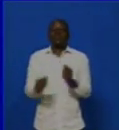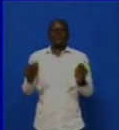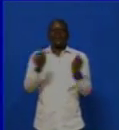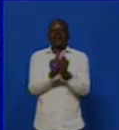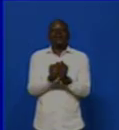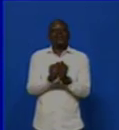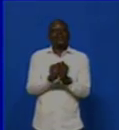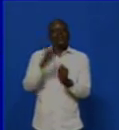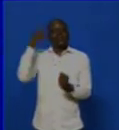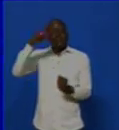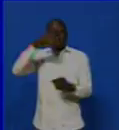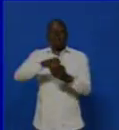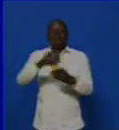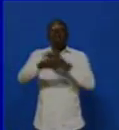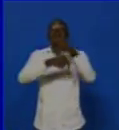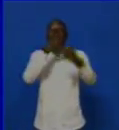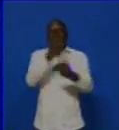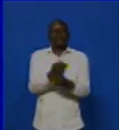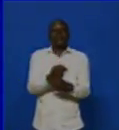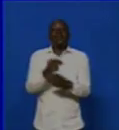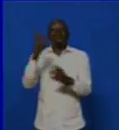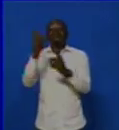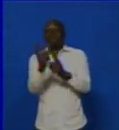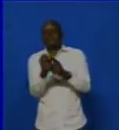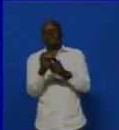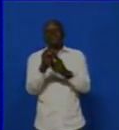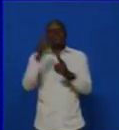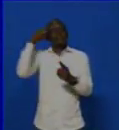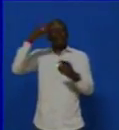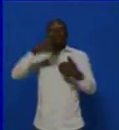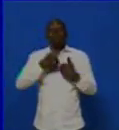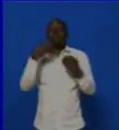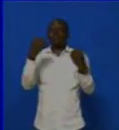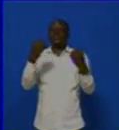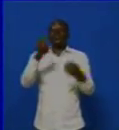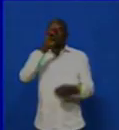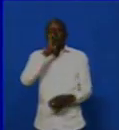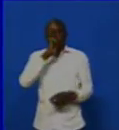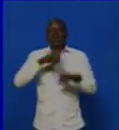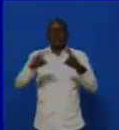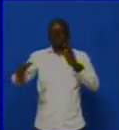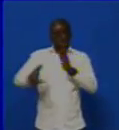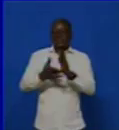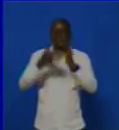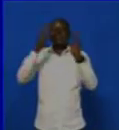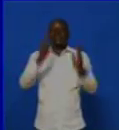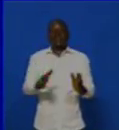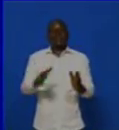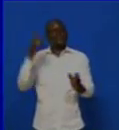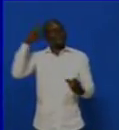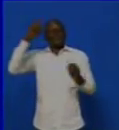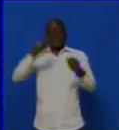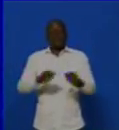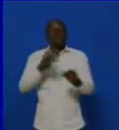Dame Nature, les bas-fonds rizicoles connaissent un excès d'eau en ce moment. Mais selon les techniciens, cela n'est pas compromettant pour